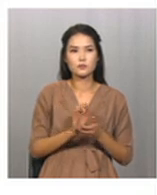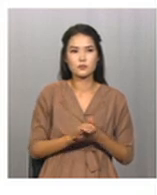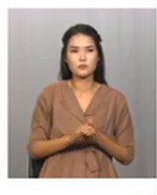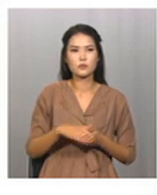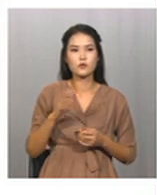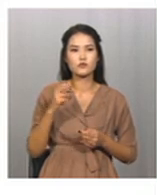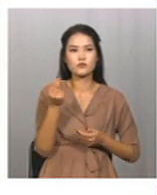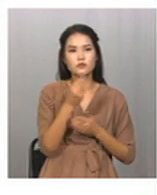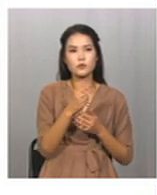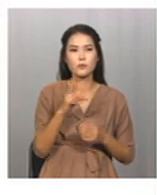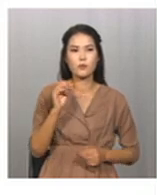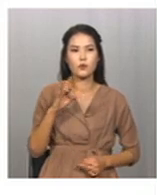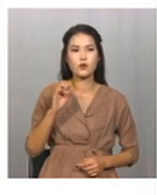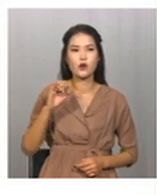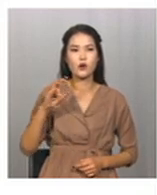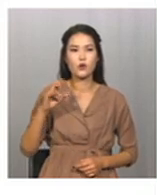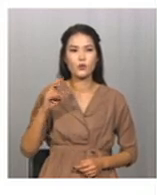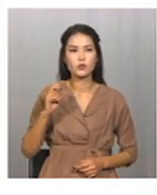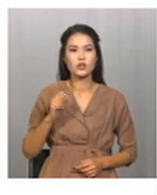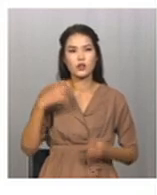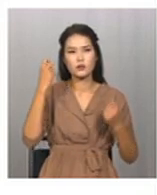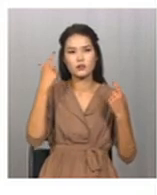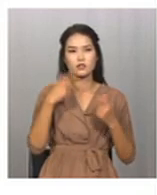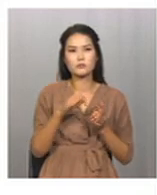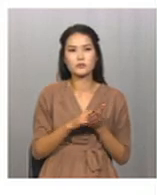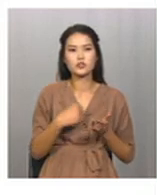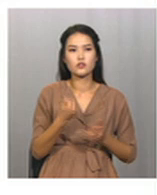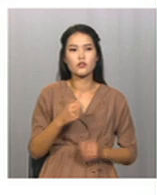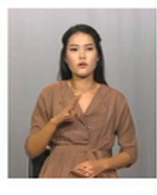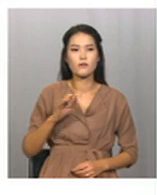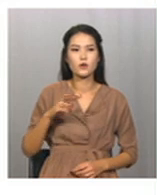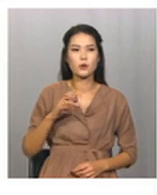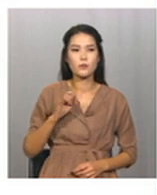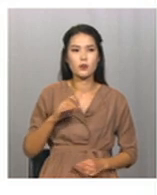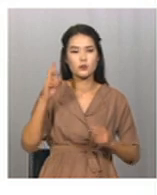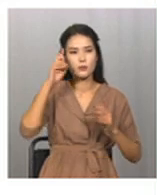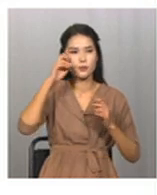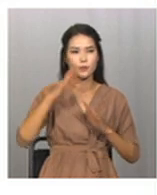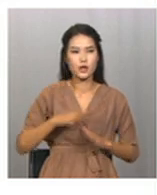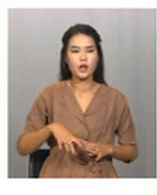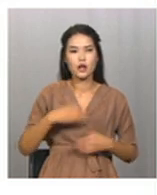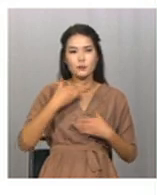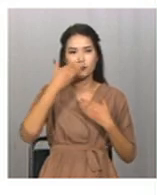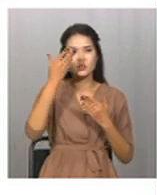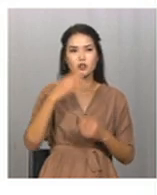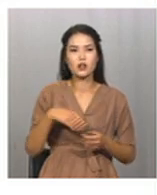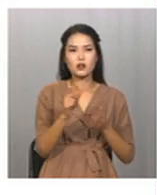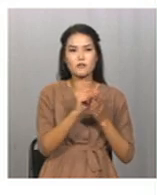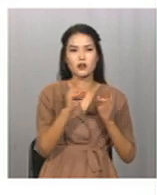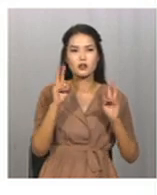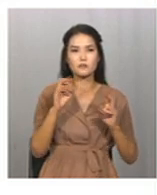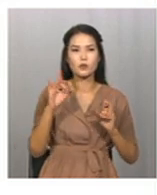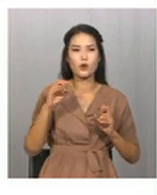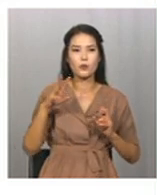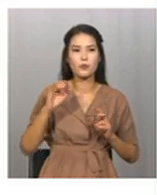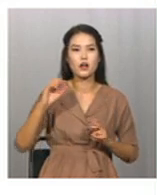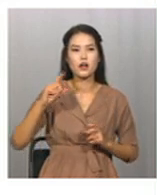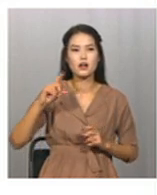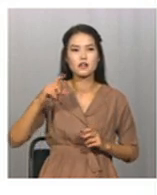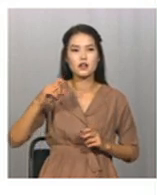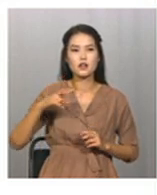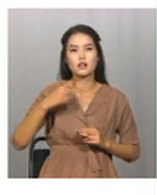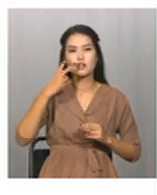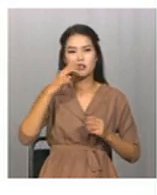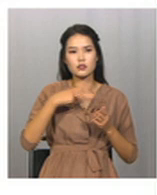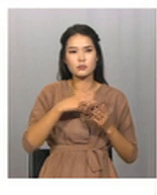познакомитесь с творчеством Бориса Акунина, выясните причины его феноменальной популярности, прочитайте фрагмент романа «Азазель»,